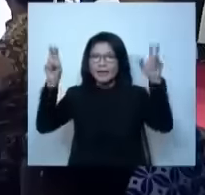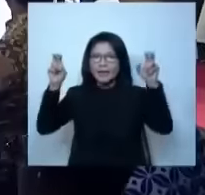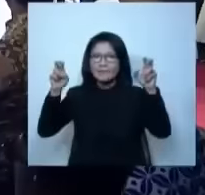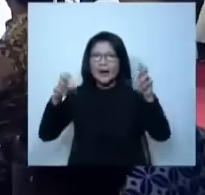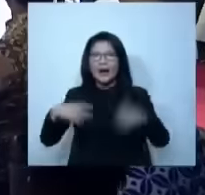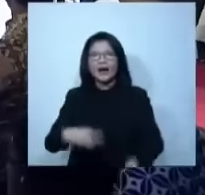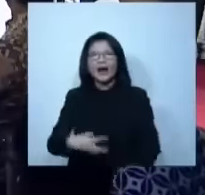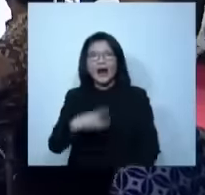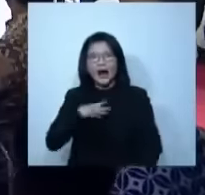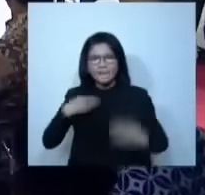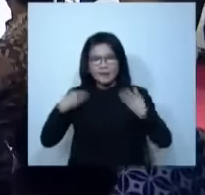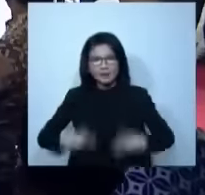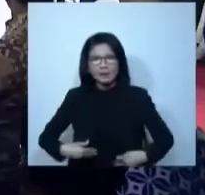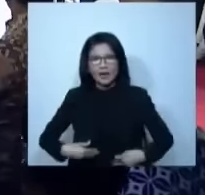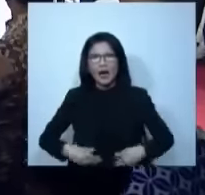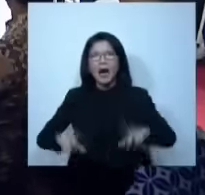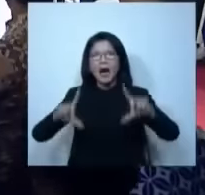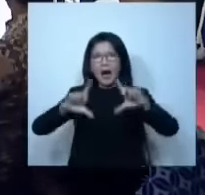HAM huruf A.